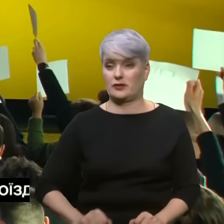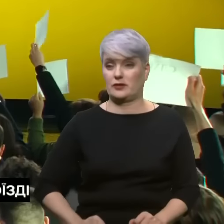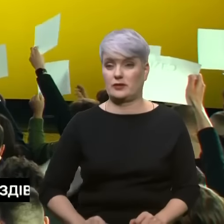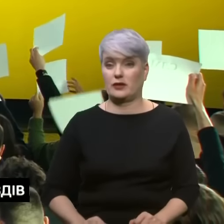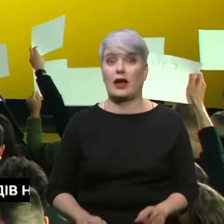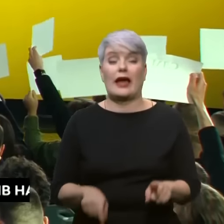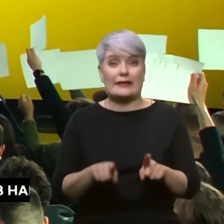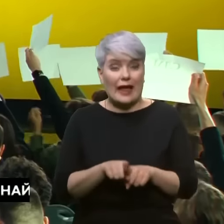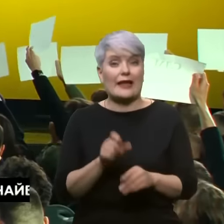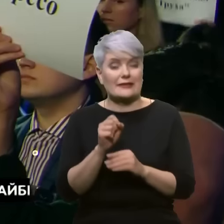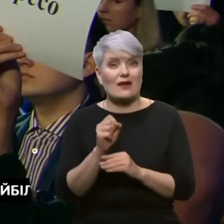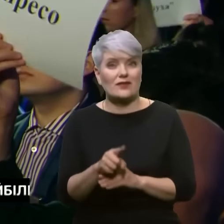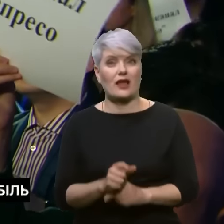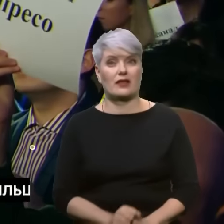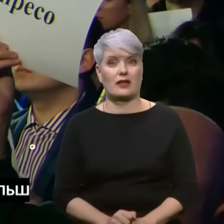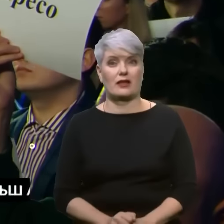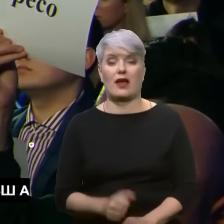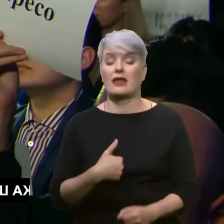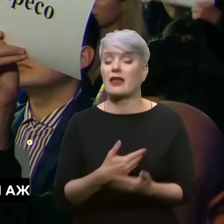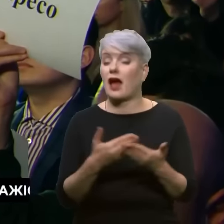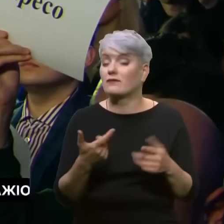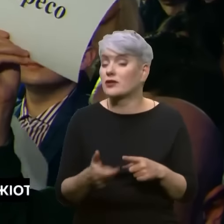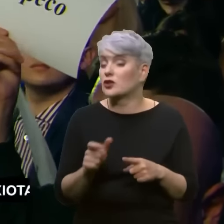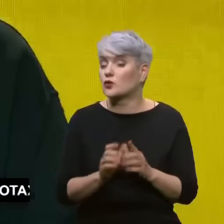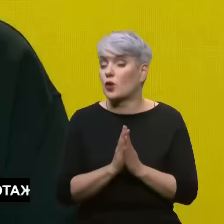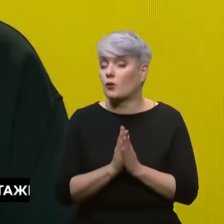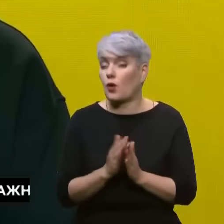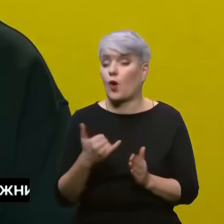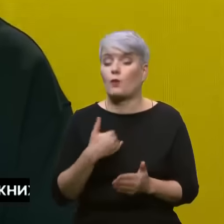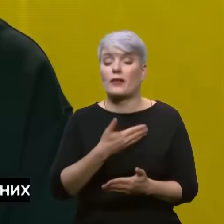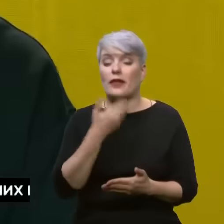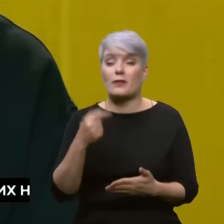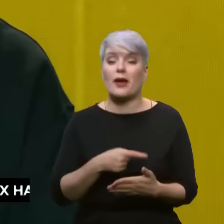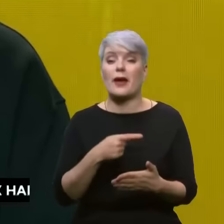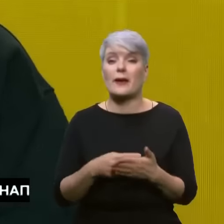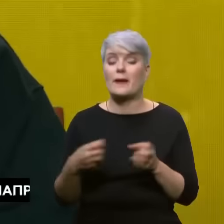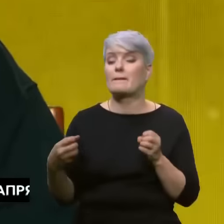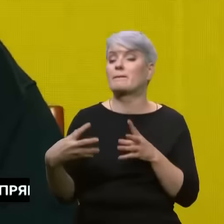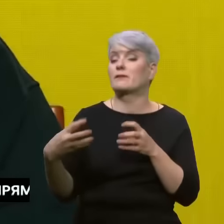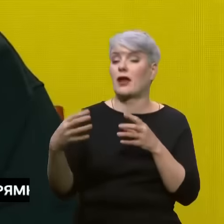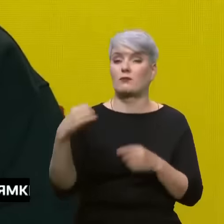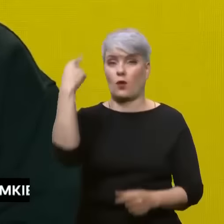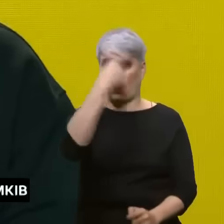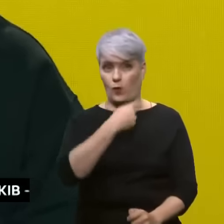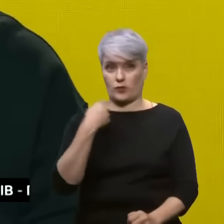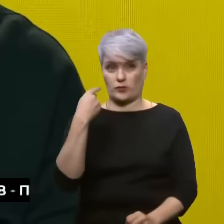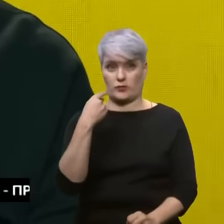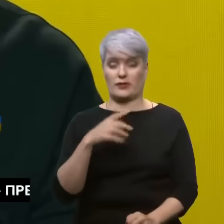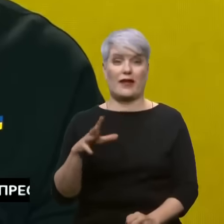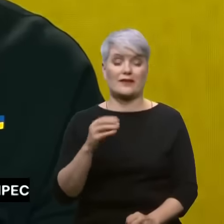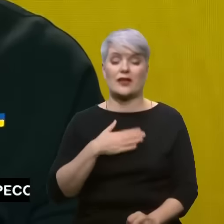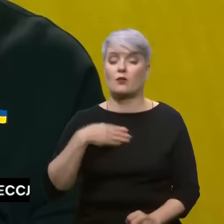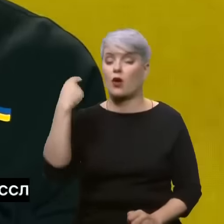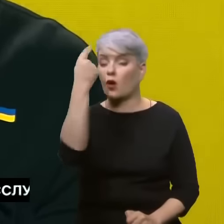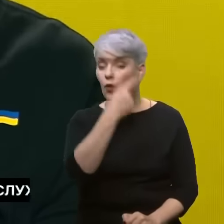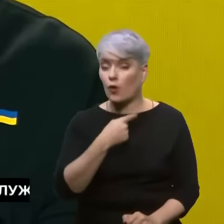місяця. Таке завдання. І тому я вас дуже прошу, у мене немає питань ні з ким з них про особисте. Все моє